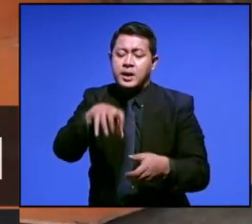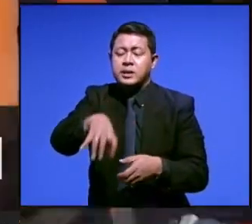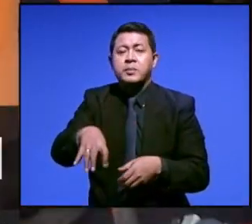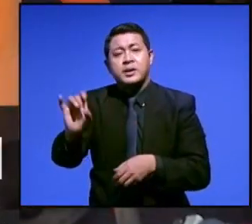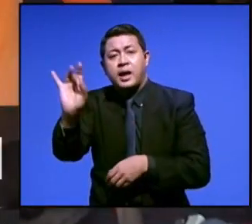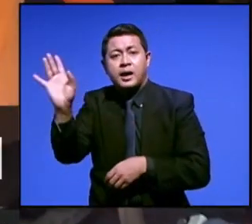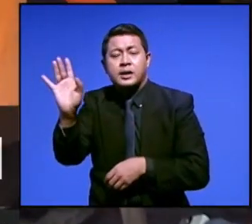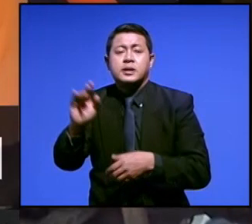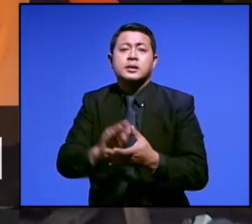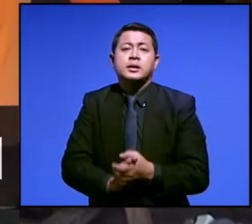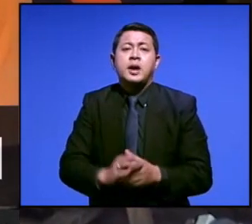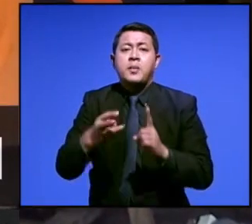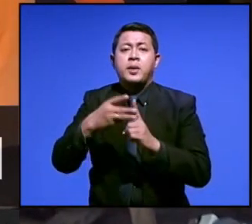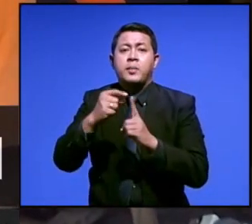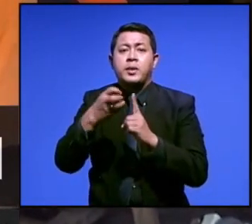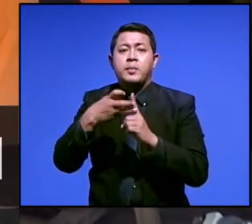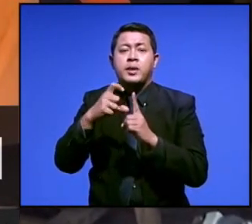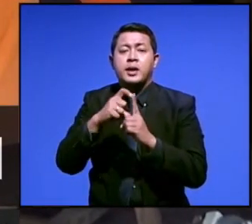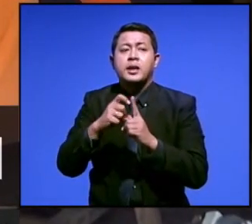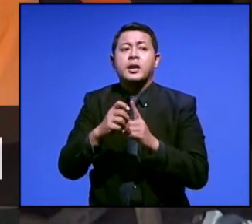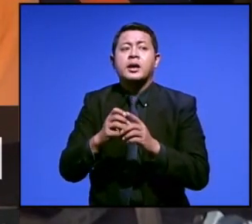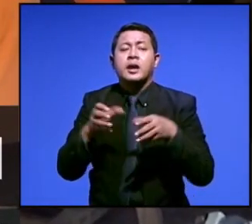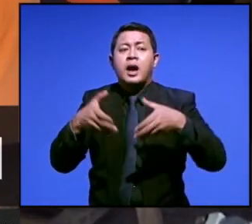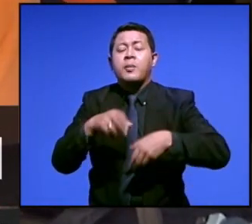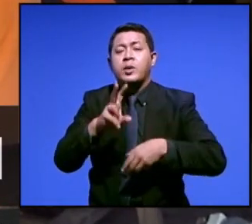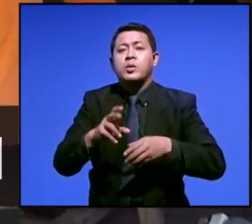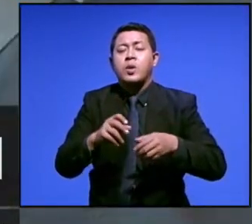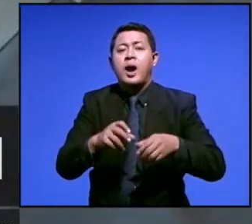berbeda. BPBD Jember kini telah melengkapi kedua tim